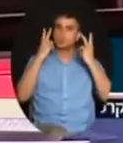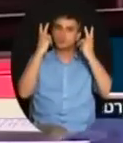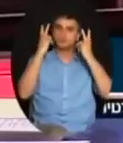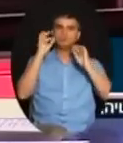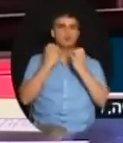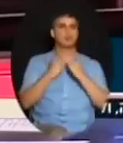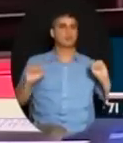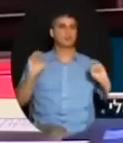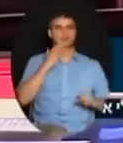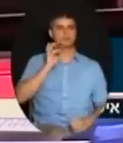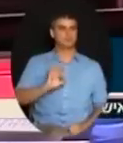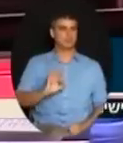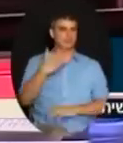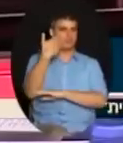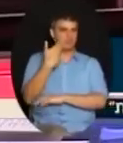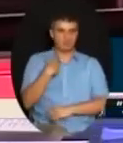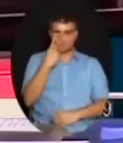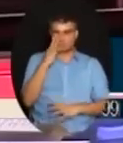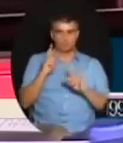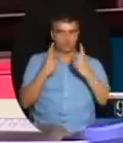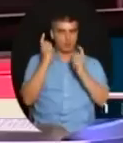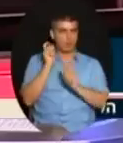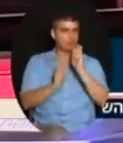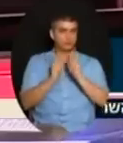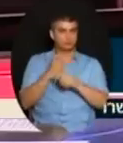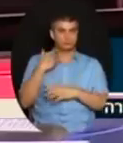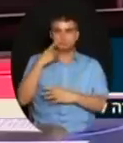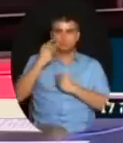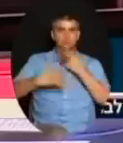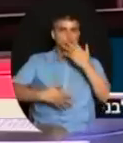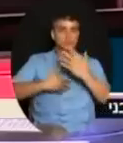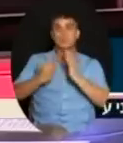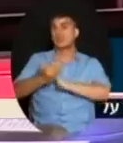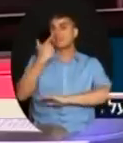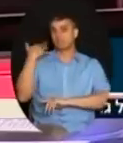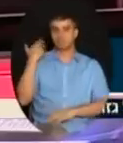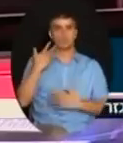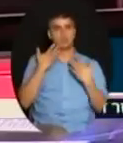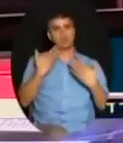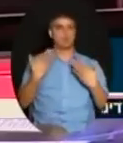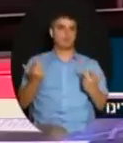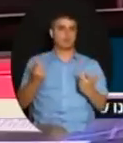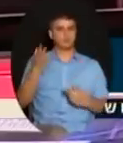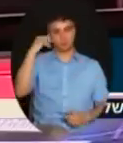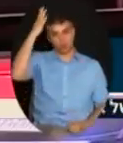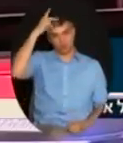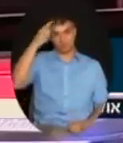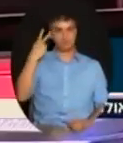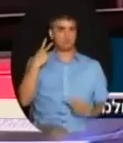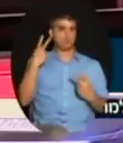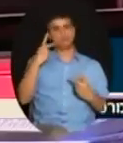חשובים לדמוקרטיה ולמדינה. אנחנו ראינו מה קרה לאנשים שבמהלך השנים, עוד לפני שזה היה אופנתי, כשאולמרט